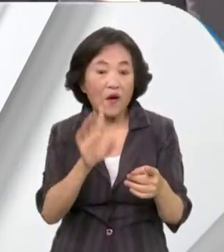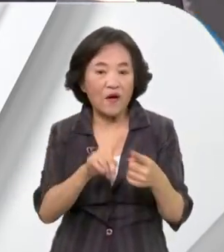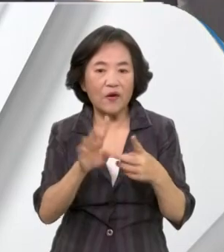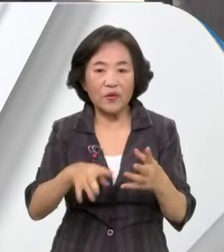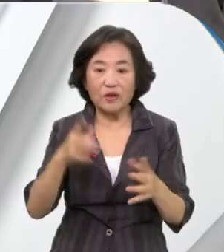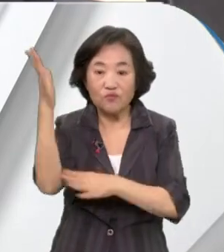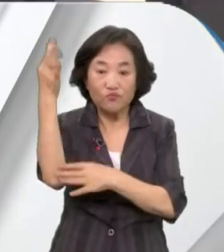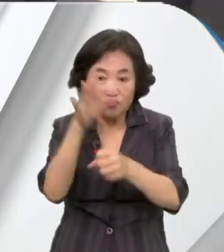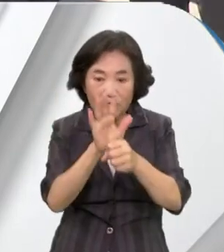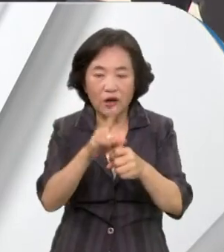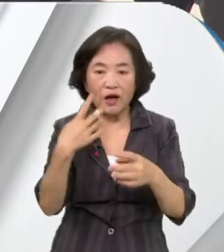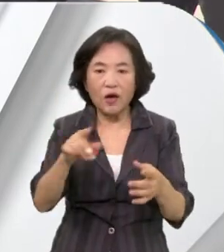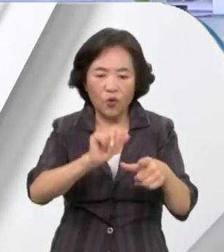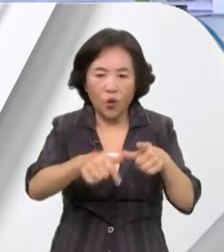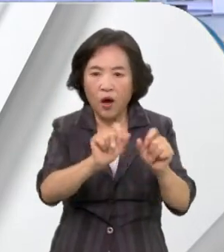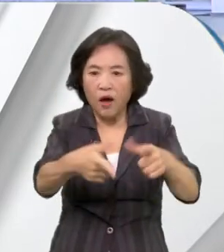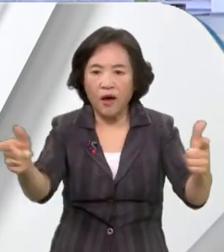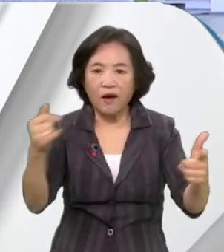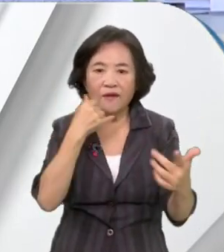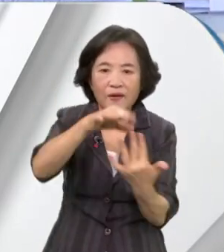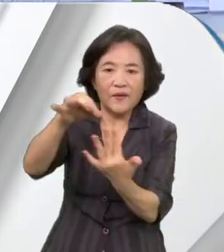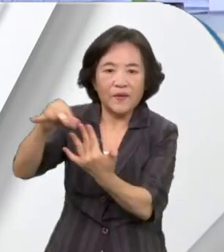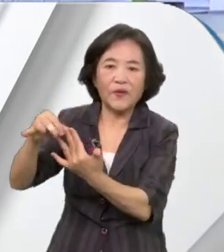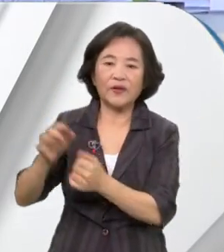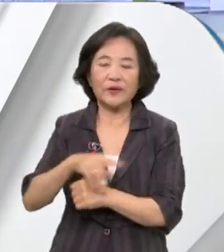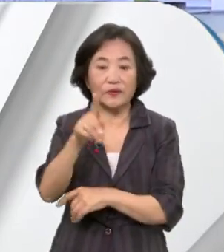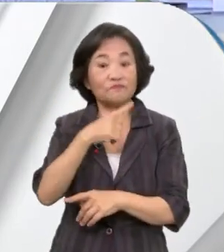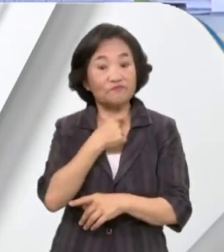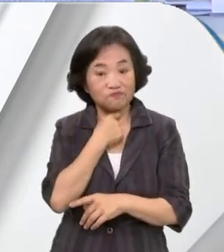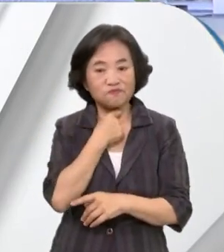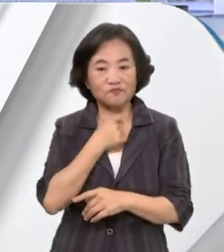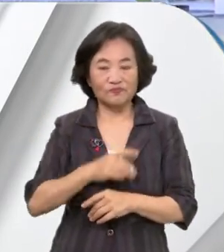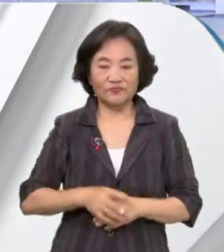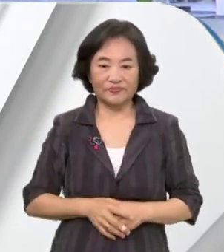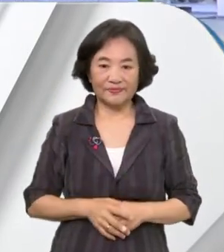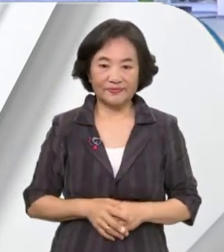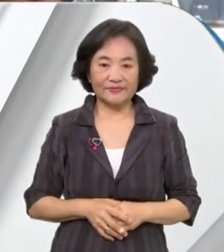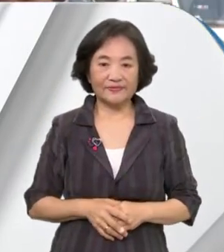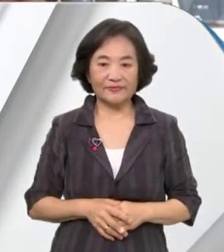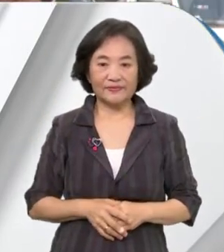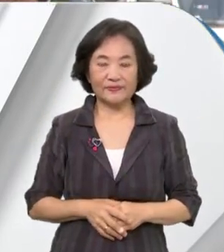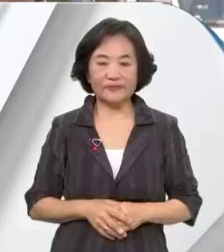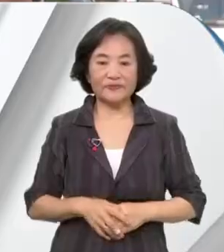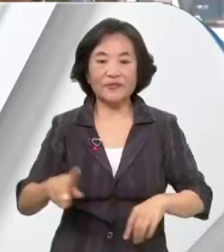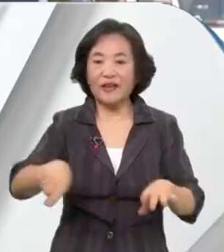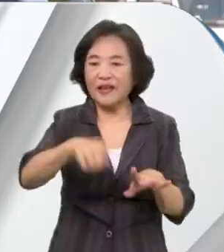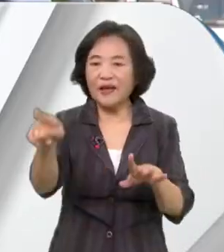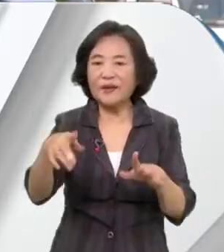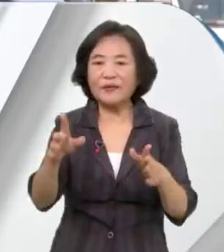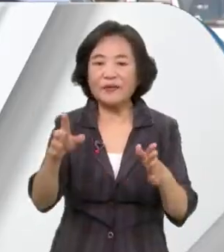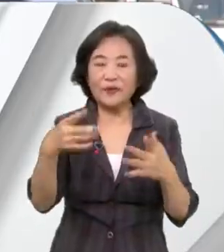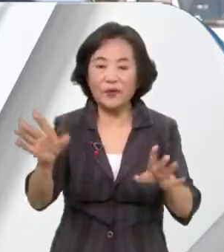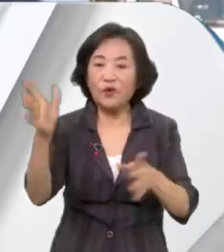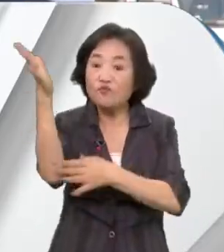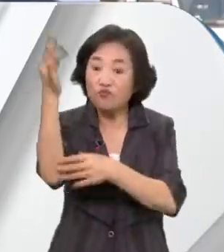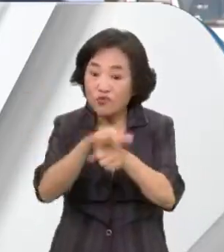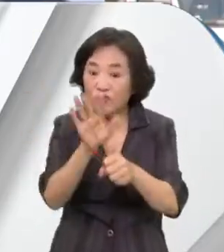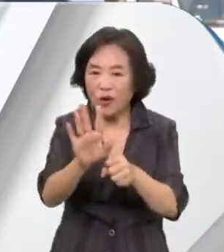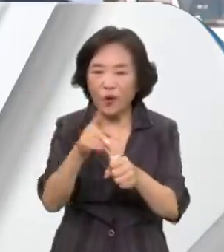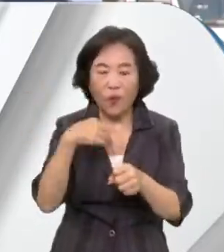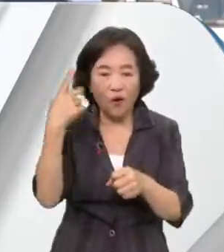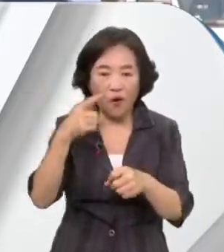不错，又有很多间业者好比较，故所以动上来前头路。 他们的那个任何那个补助方案都非常